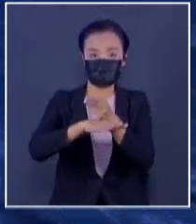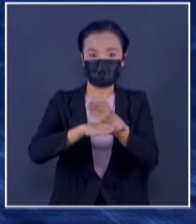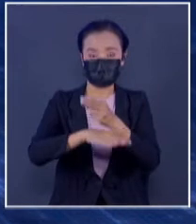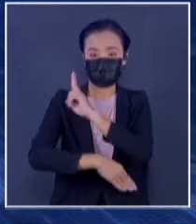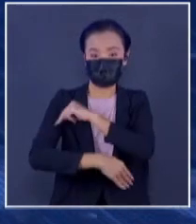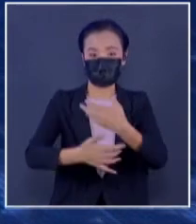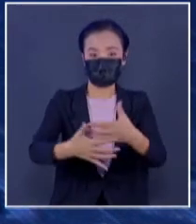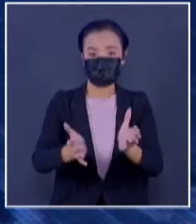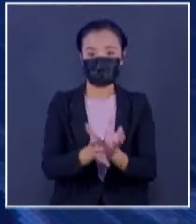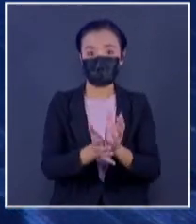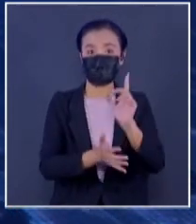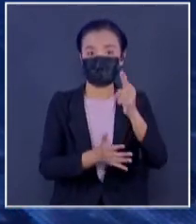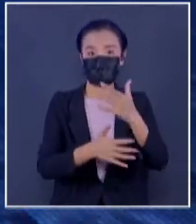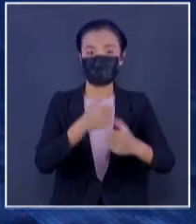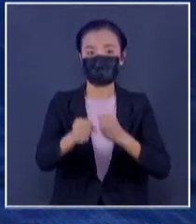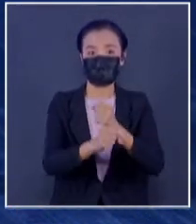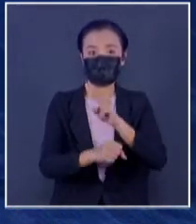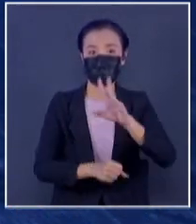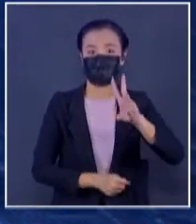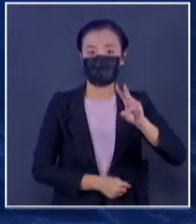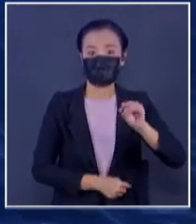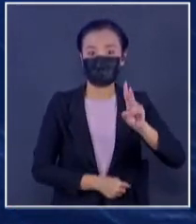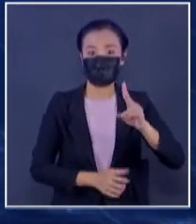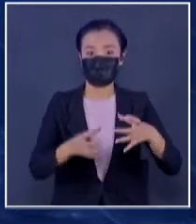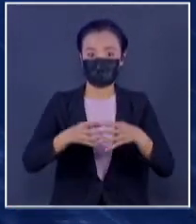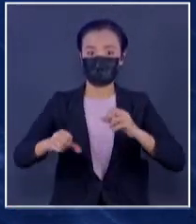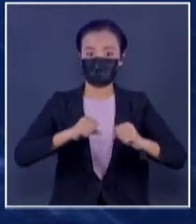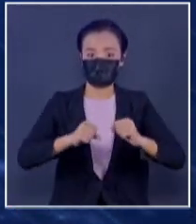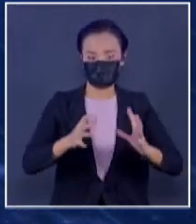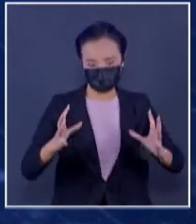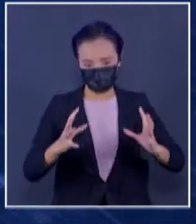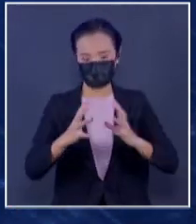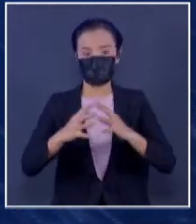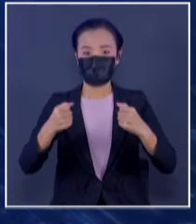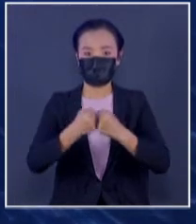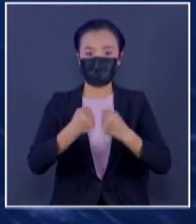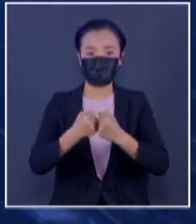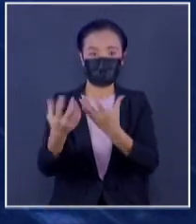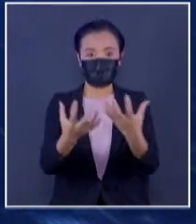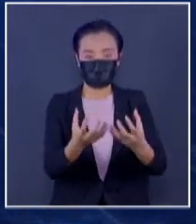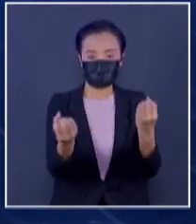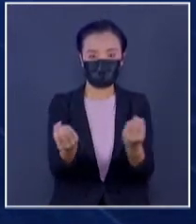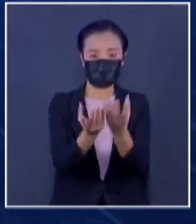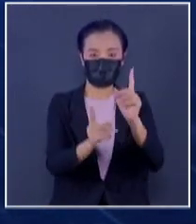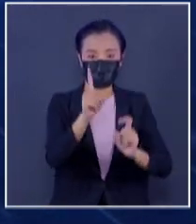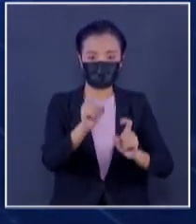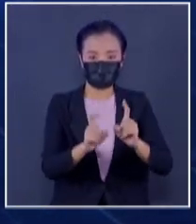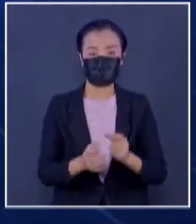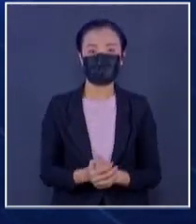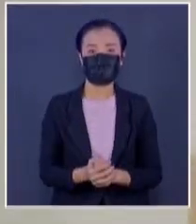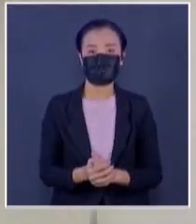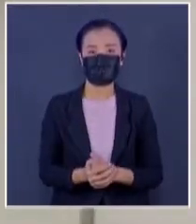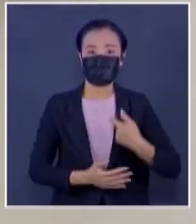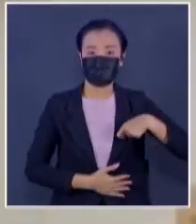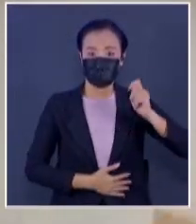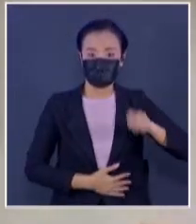อ่างทองในปี 2562นะคะที่มีกลุ่มไปรุ่นเข้าไปตะลุมบอลกันในนี้สร้างความเสียหายและนอกจากนี้ค่ะเรื่องนี้